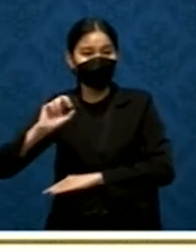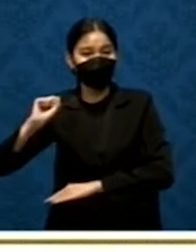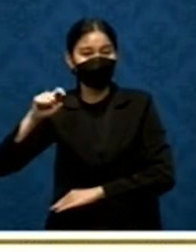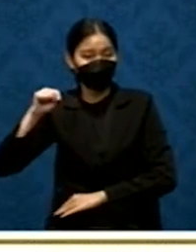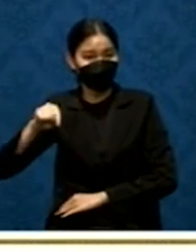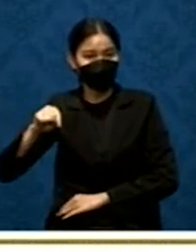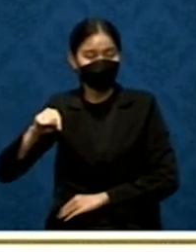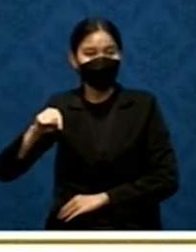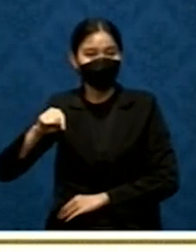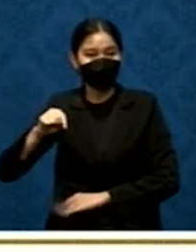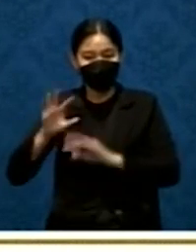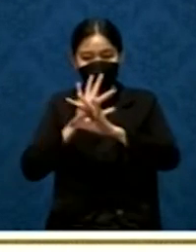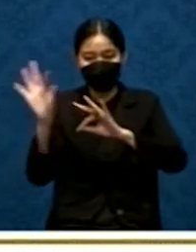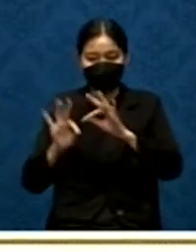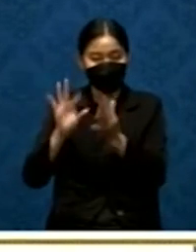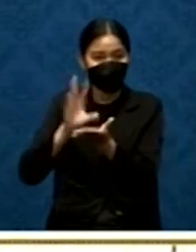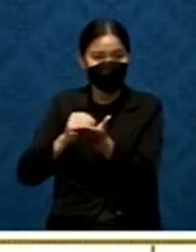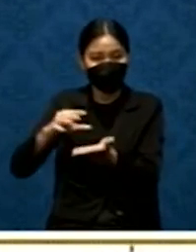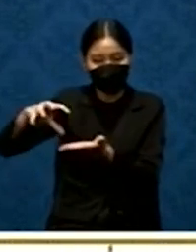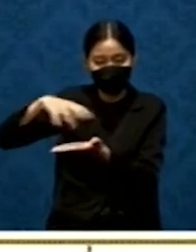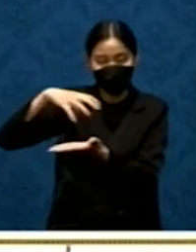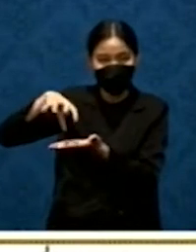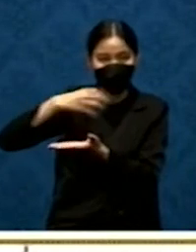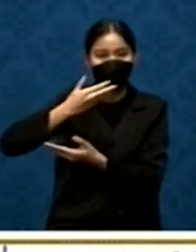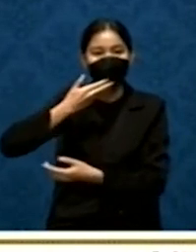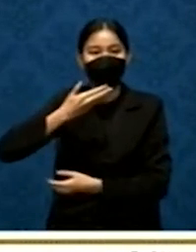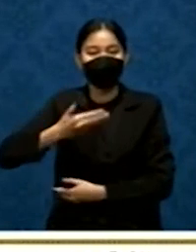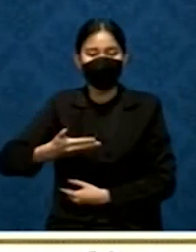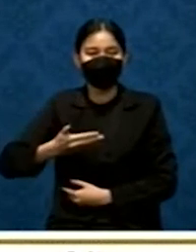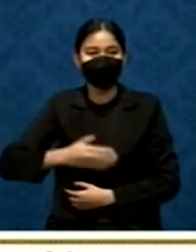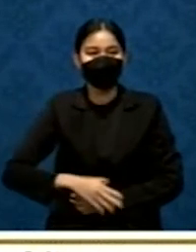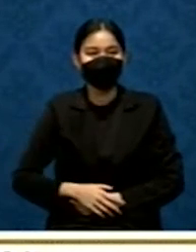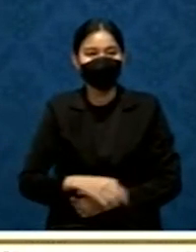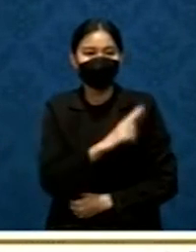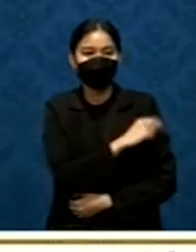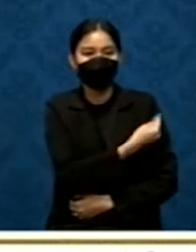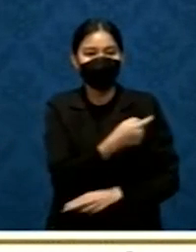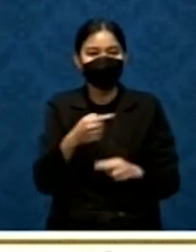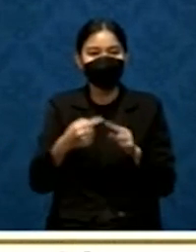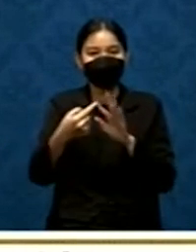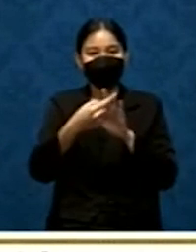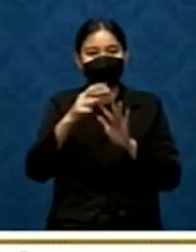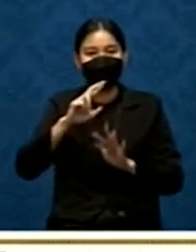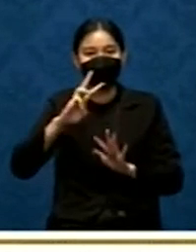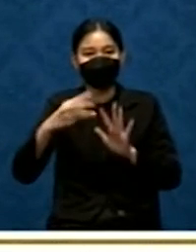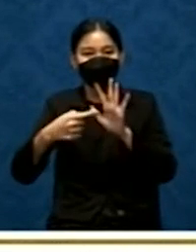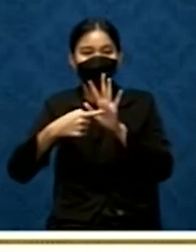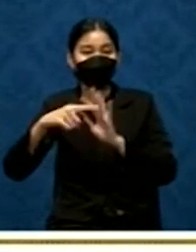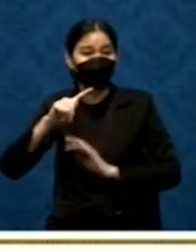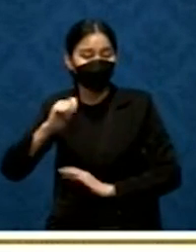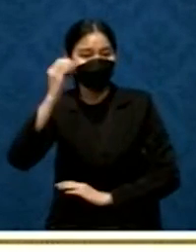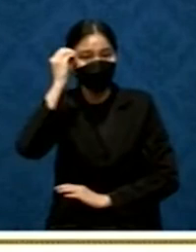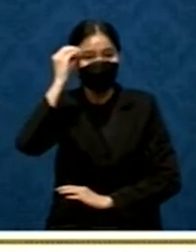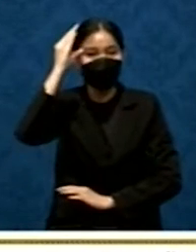ยให้ข้อมูลกับผมตลอดนะครับคุณหมอเรวัตวิษณุเวชพูดถึงให้ความ